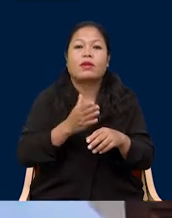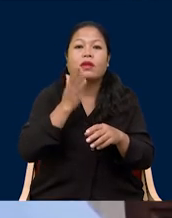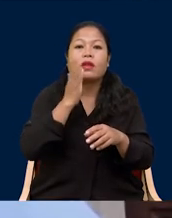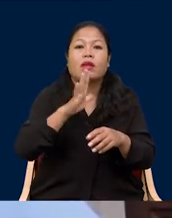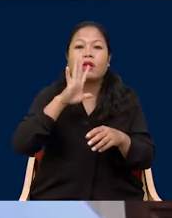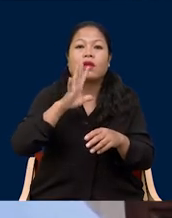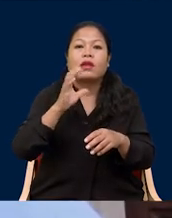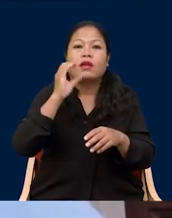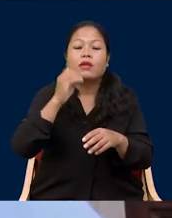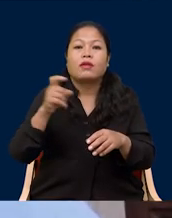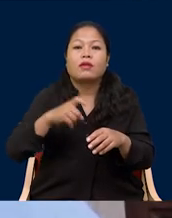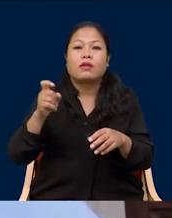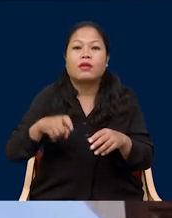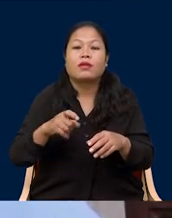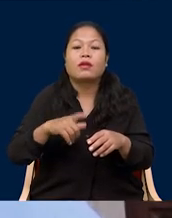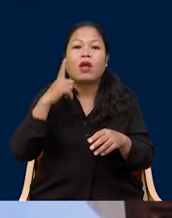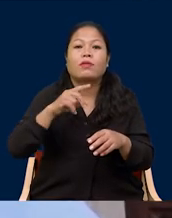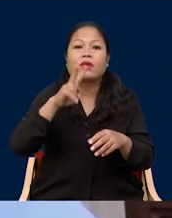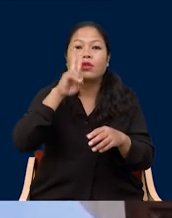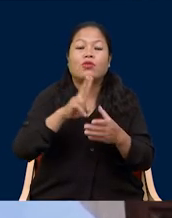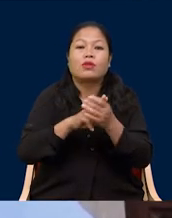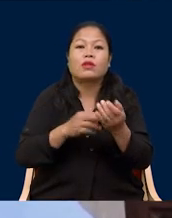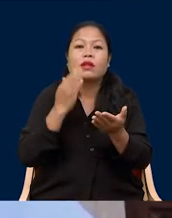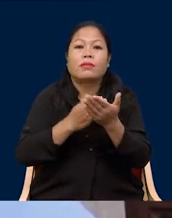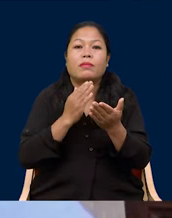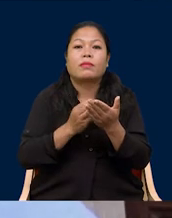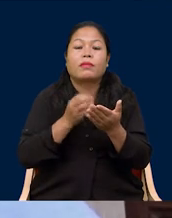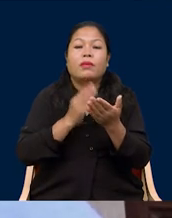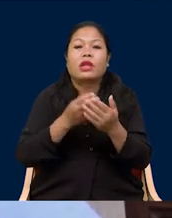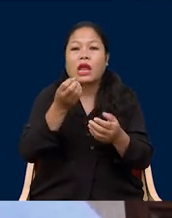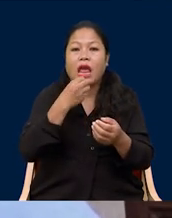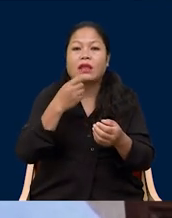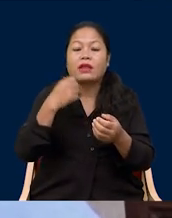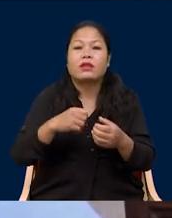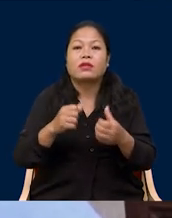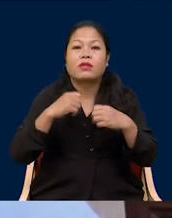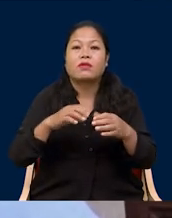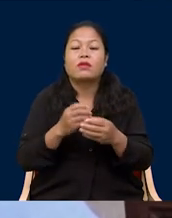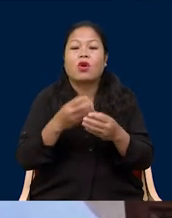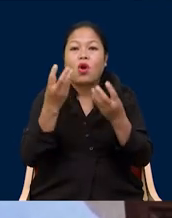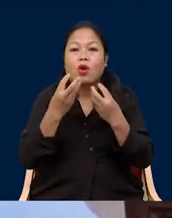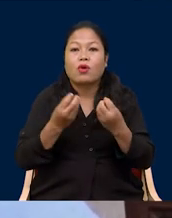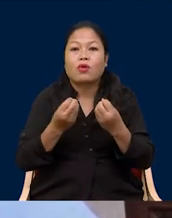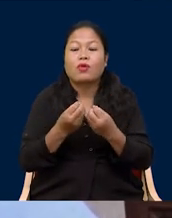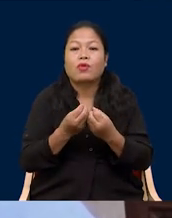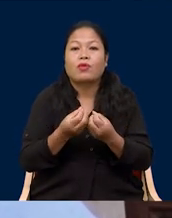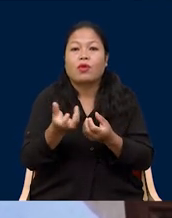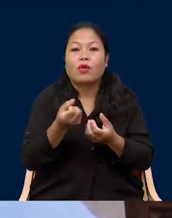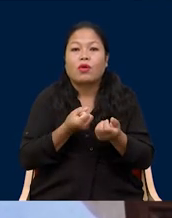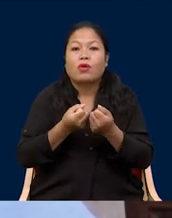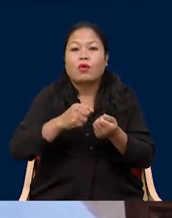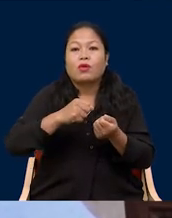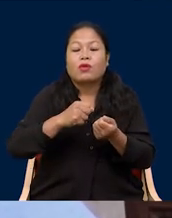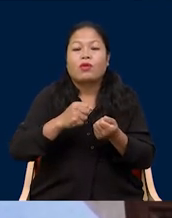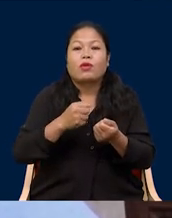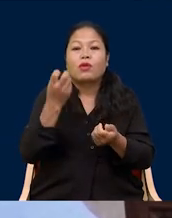त्यो 50% अथवा 60-70% हप्ताको दुई दिन मात्रै खाने हिसाबले गऱ्यो भने पनि यसको प्रोडक्सन स्केलमा चाहिँ कमी अथवा डिमान्ड पनि